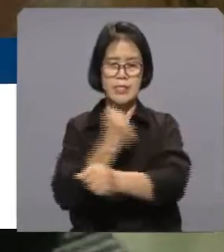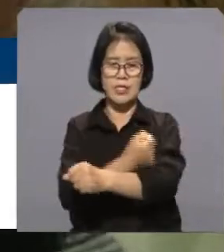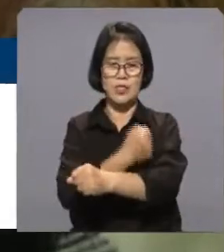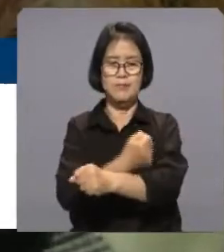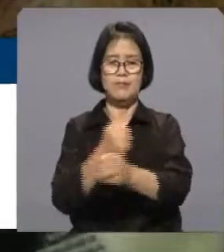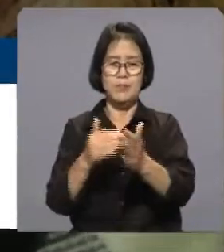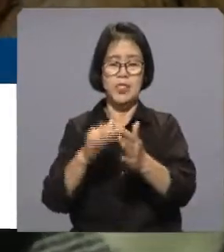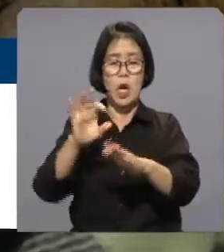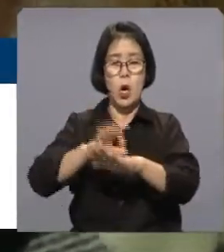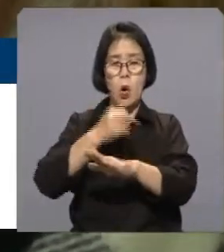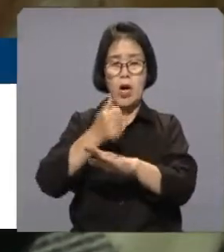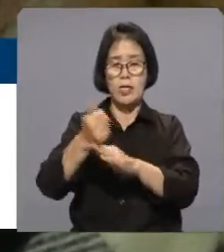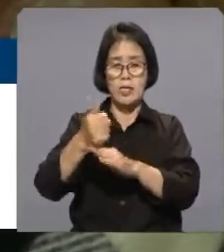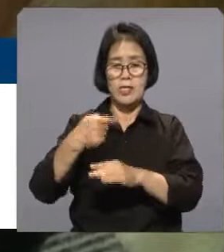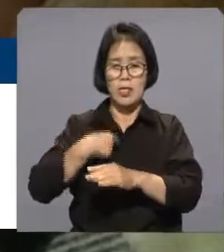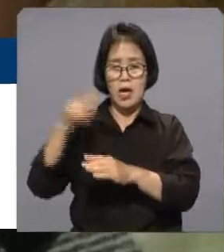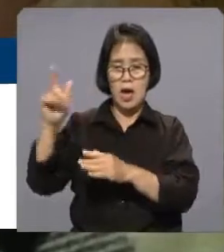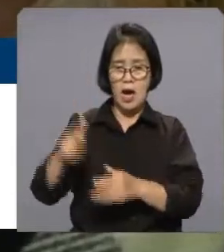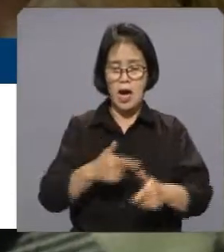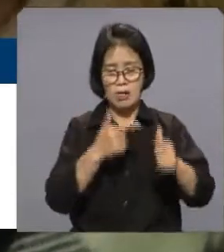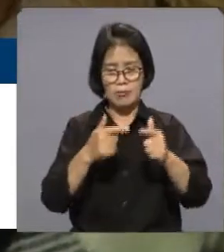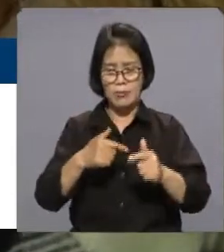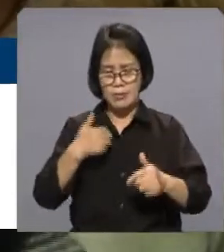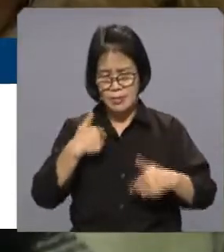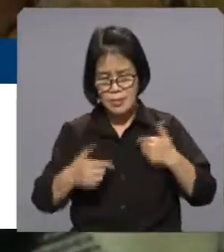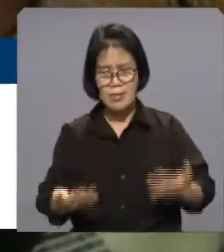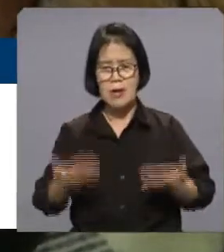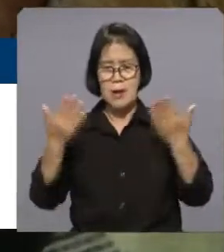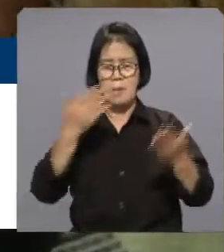give her 24 hours of my life.